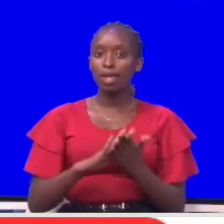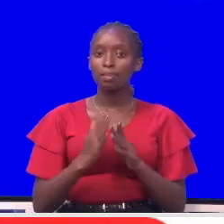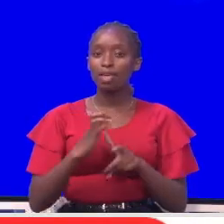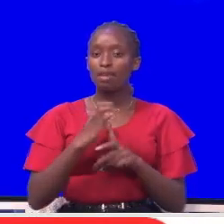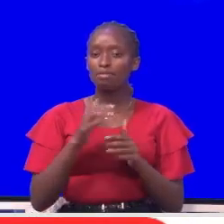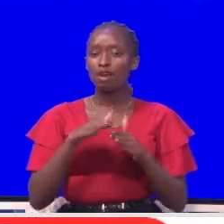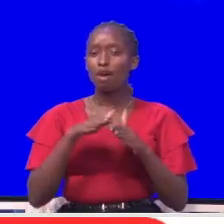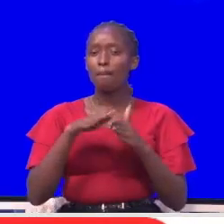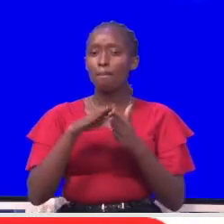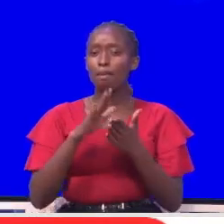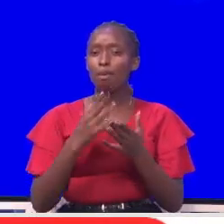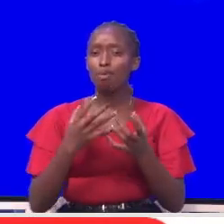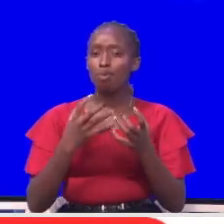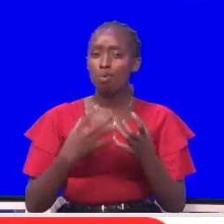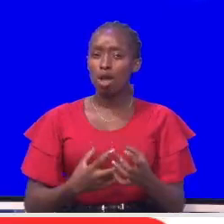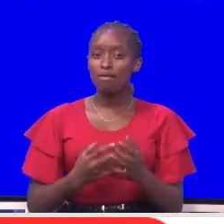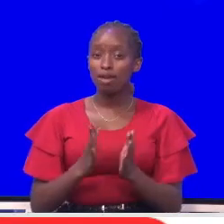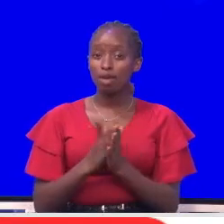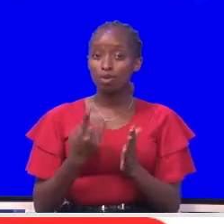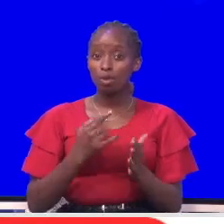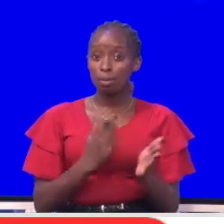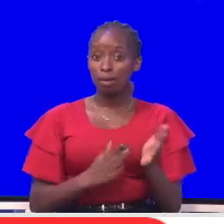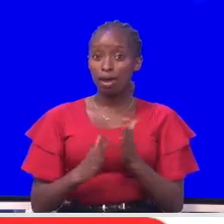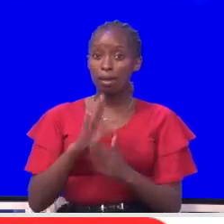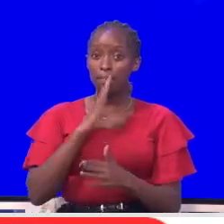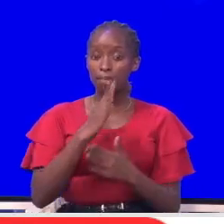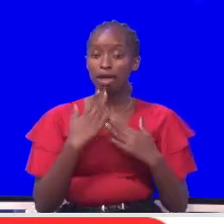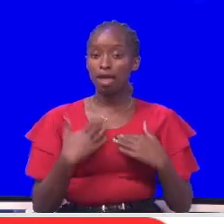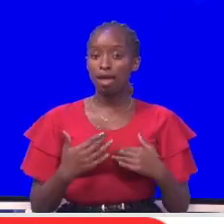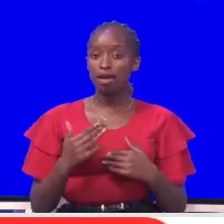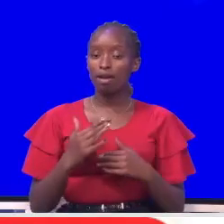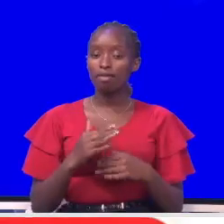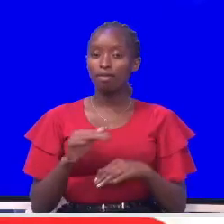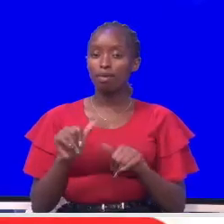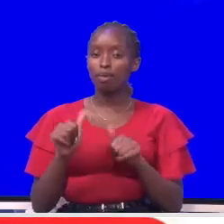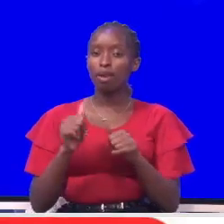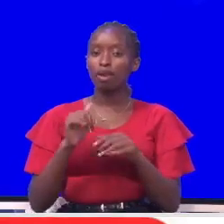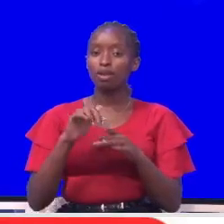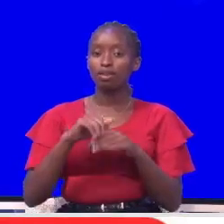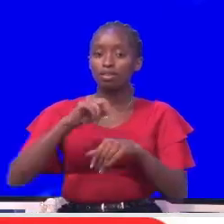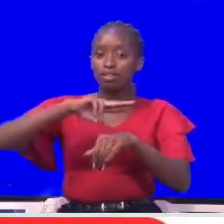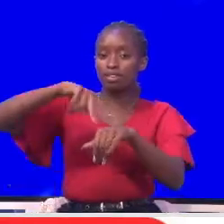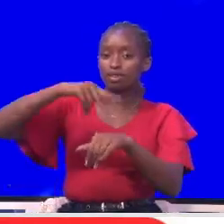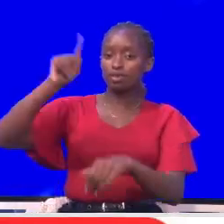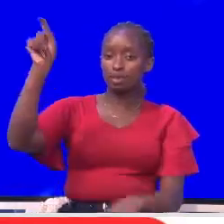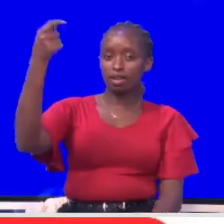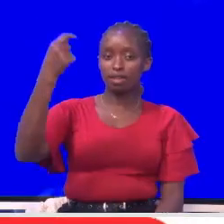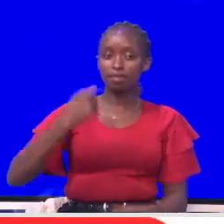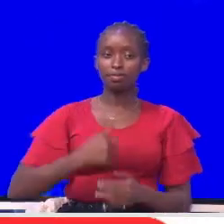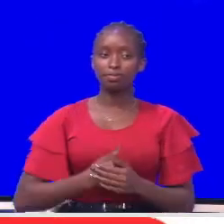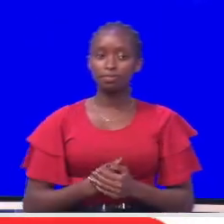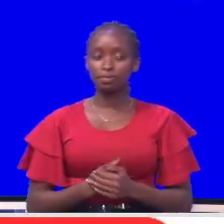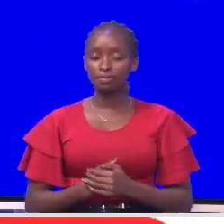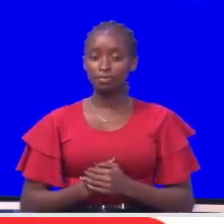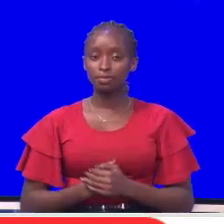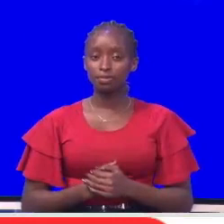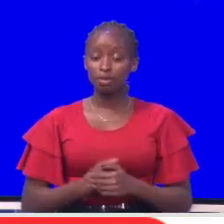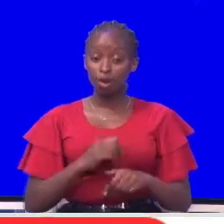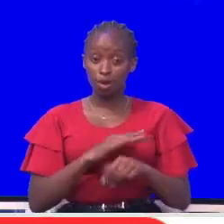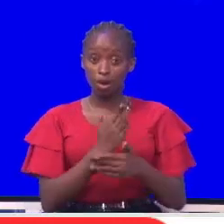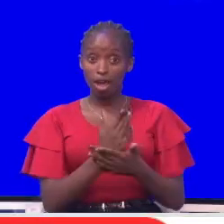Na tunapania kuwa kituo nambari moja katika taifa la Kenya. So on behalf of the board once